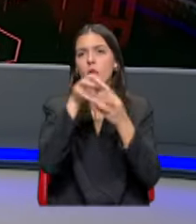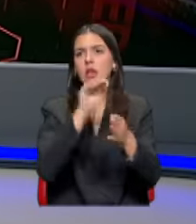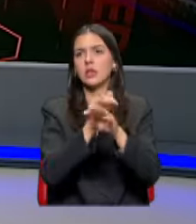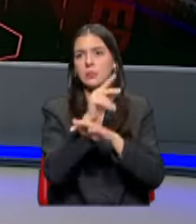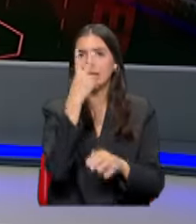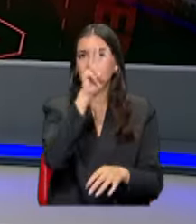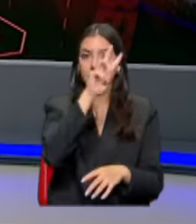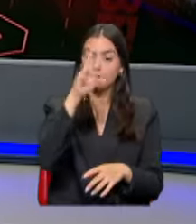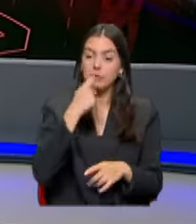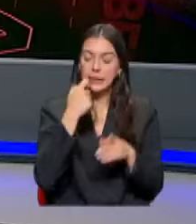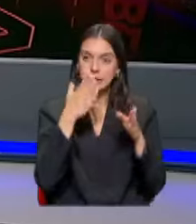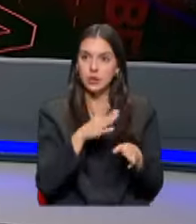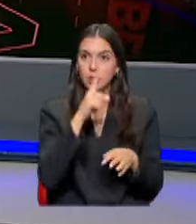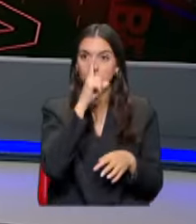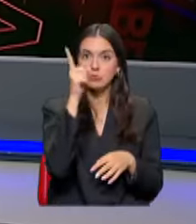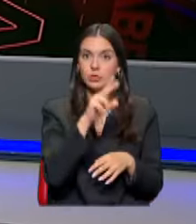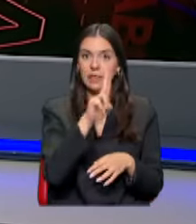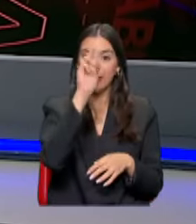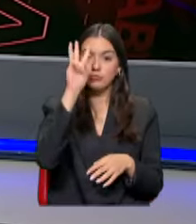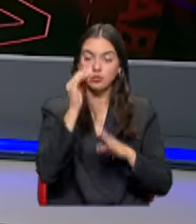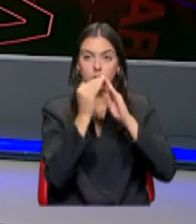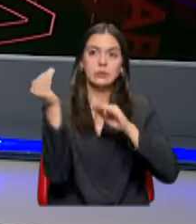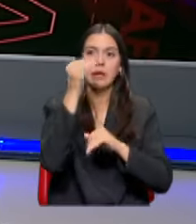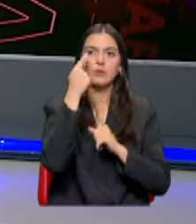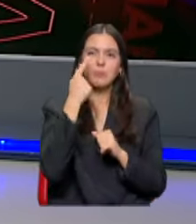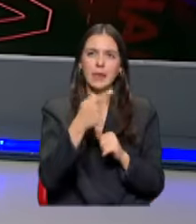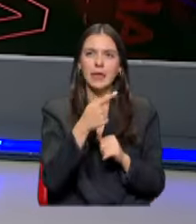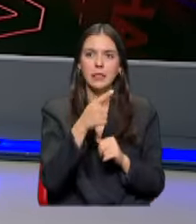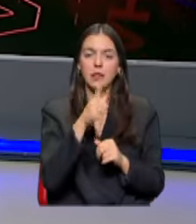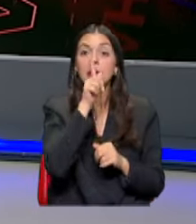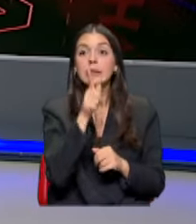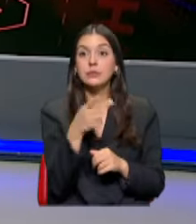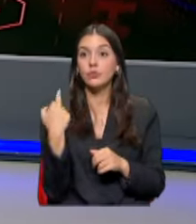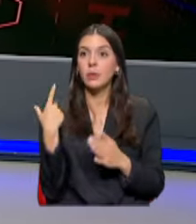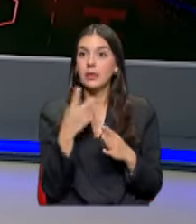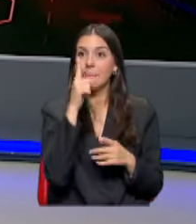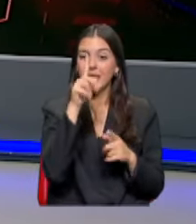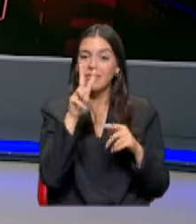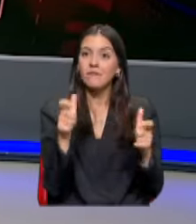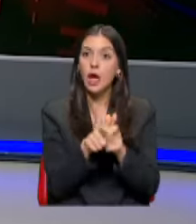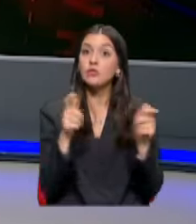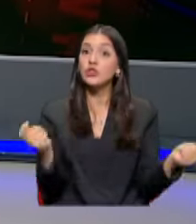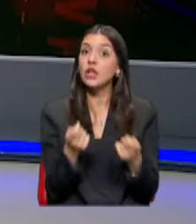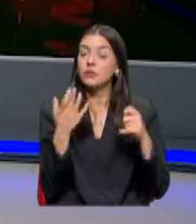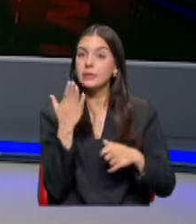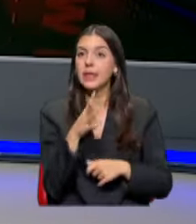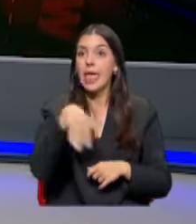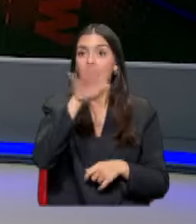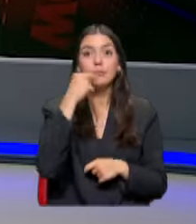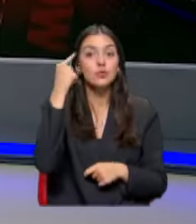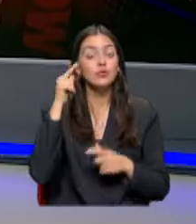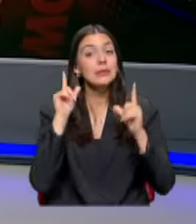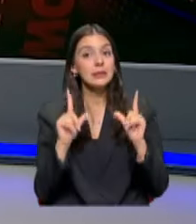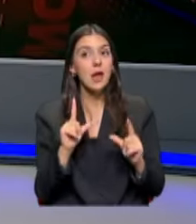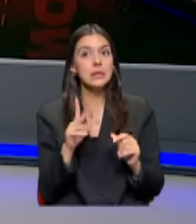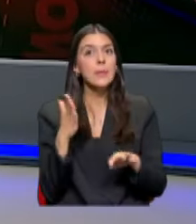Geliyorsunuz 2023 yılına, %73 artmış. Bakın, resmi veridir, bir vakfın çalışmasıdır. Hepimizin üzerine düşünmesi